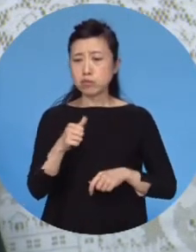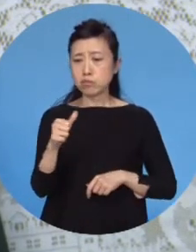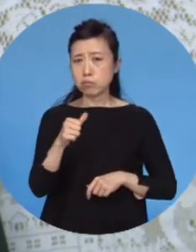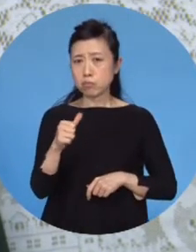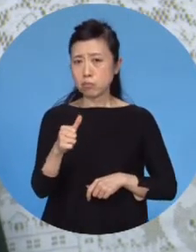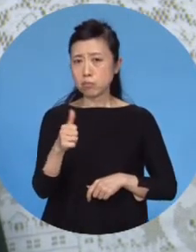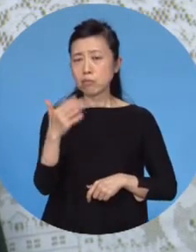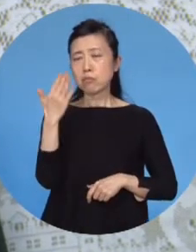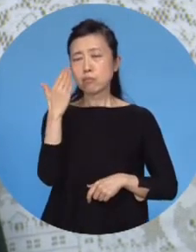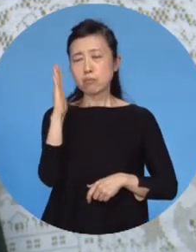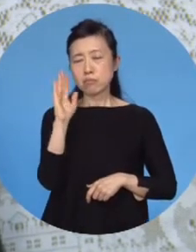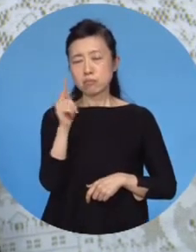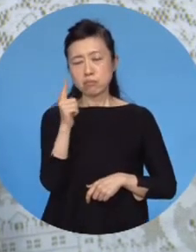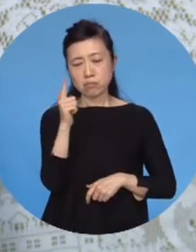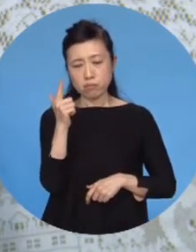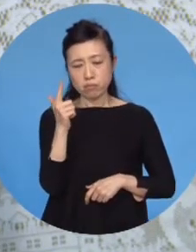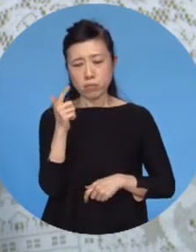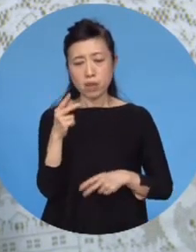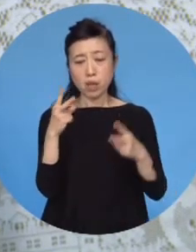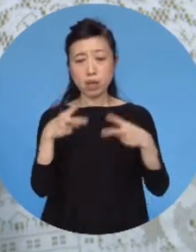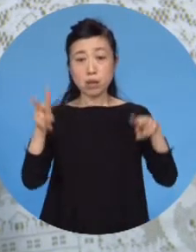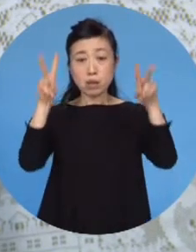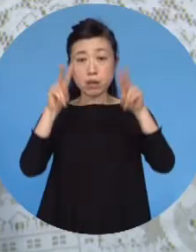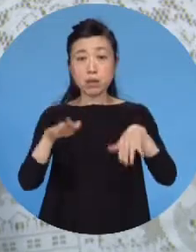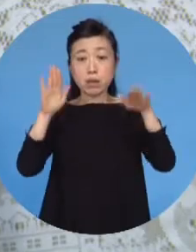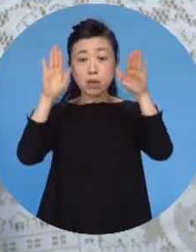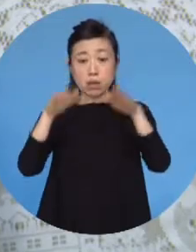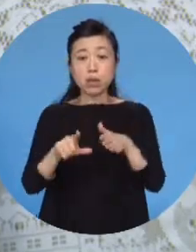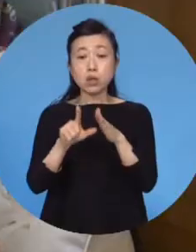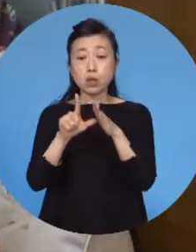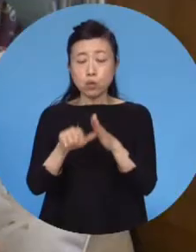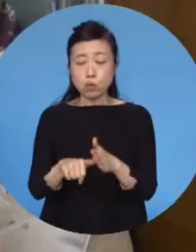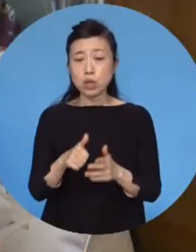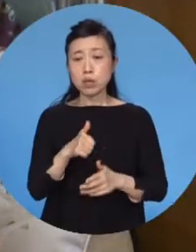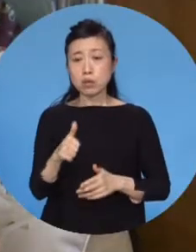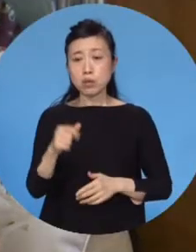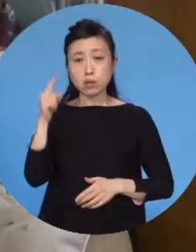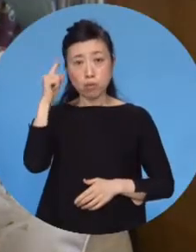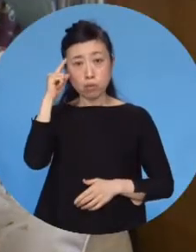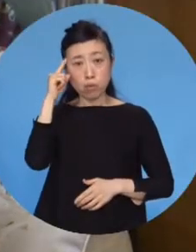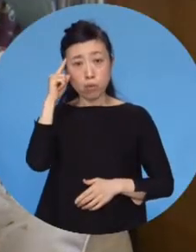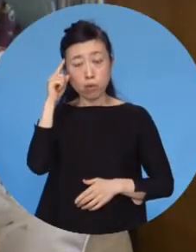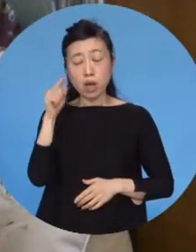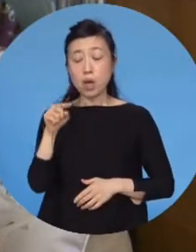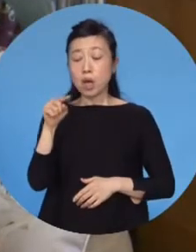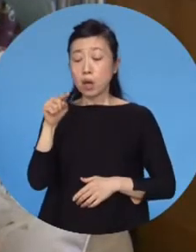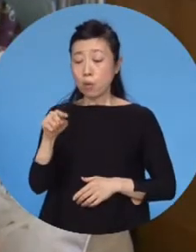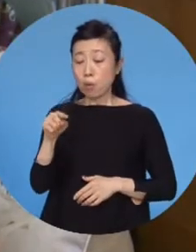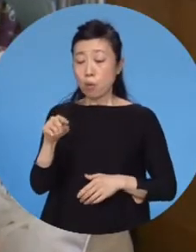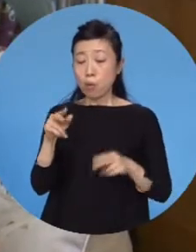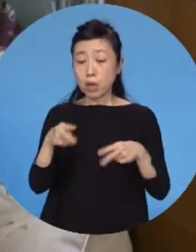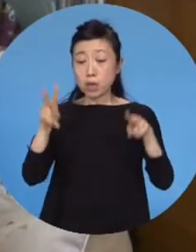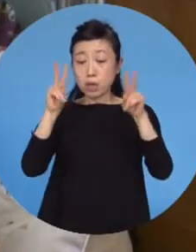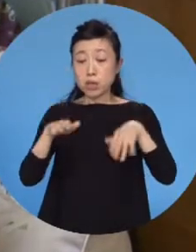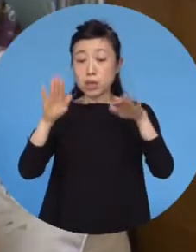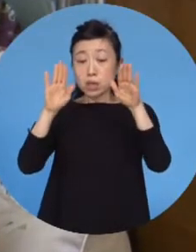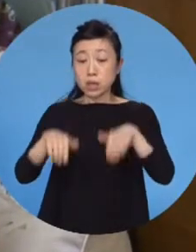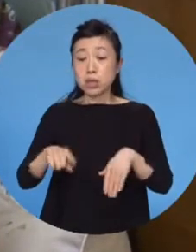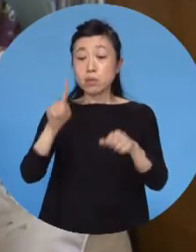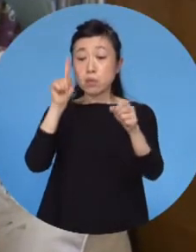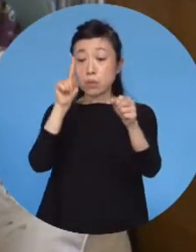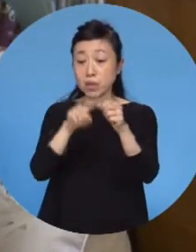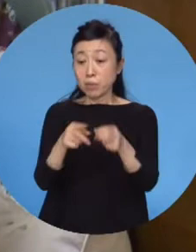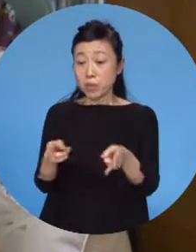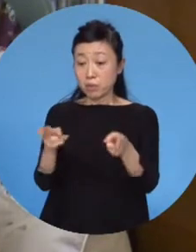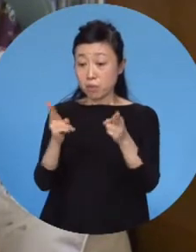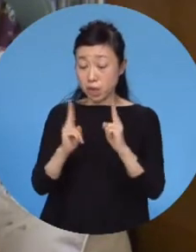段は通行しないで儀式の時に使ったんじゃないか。 奥前橋は儀式のために作られた橋であって、皆